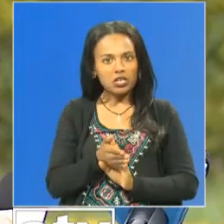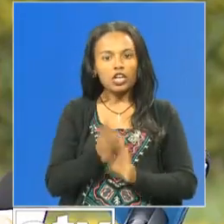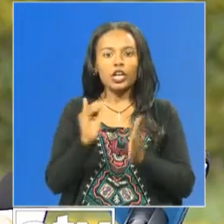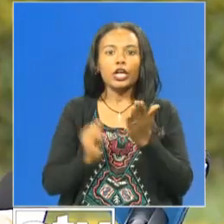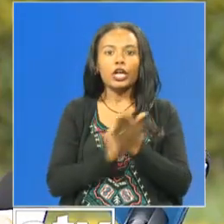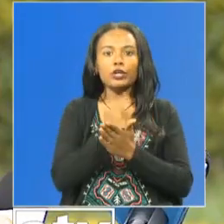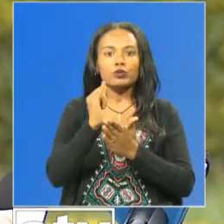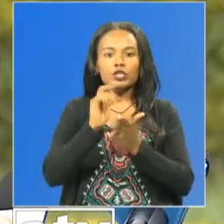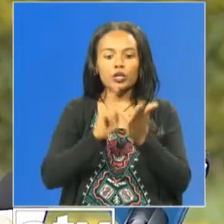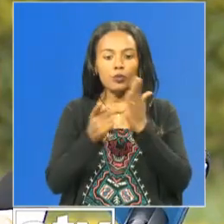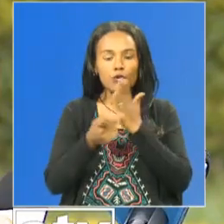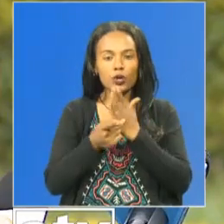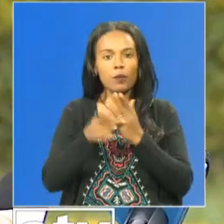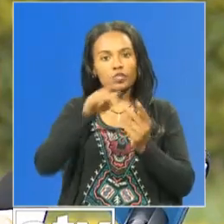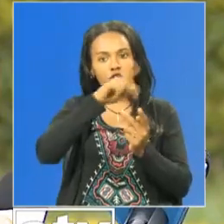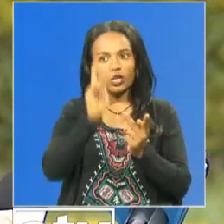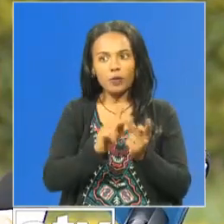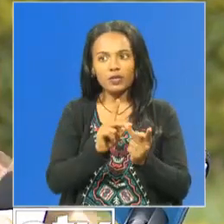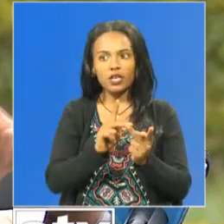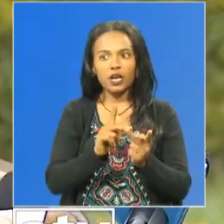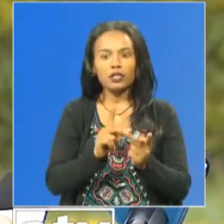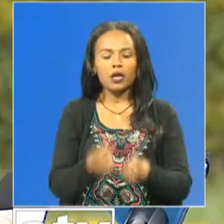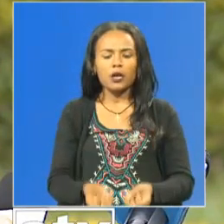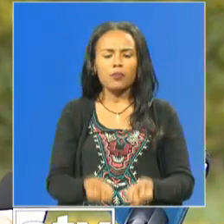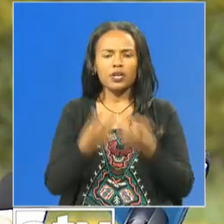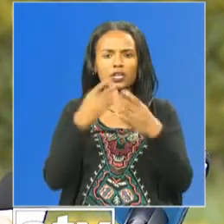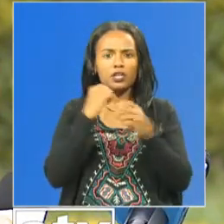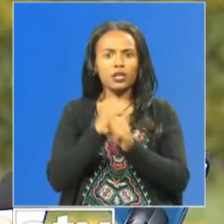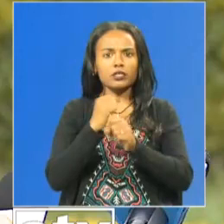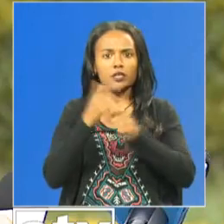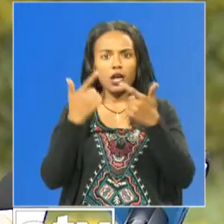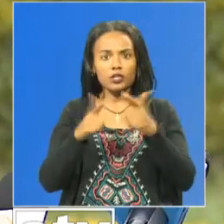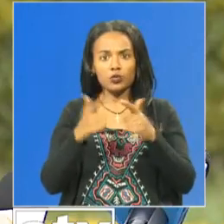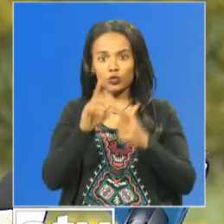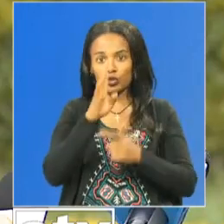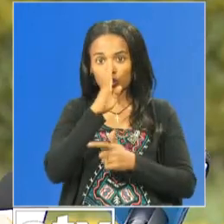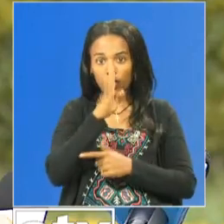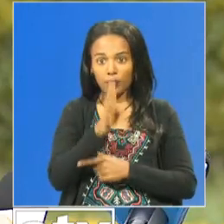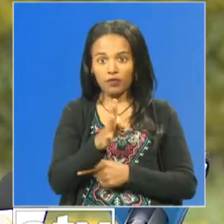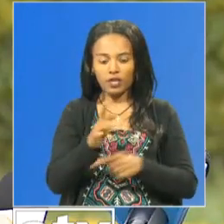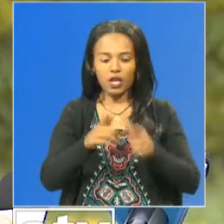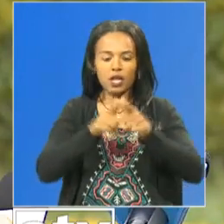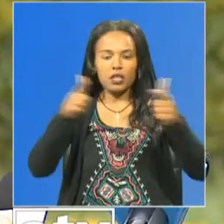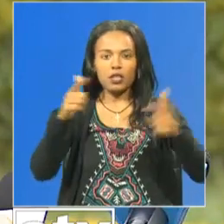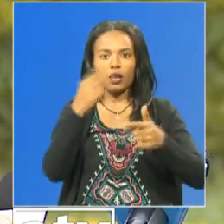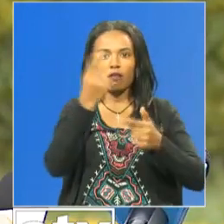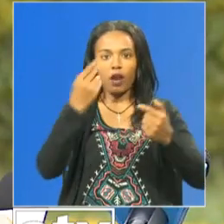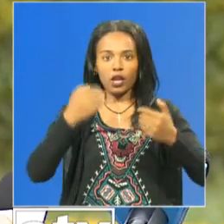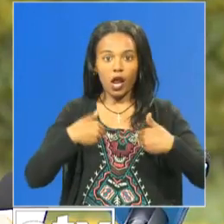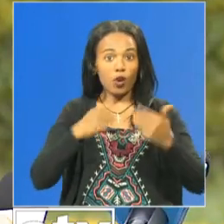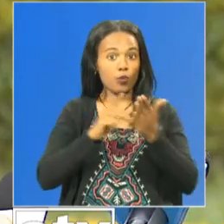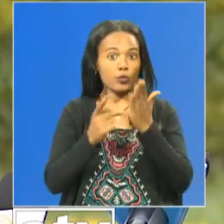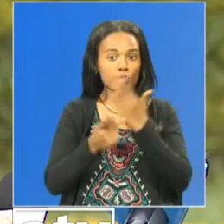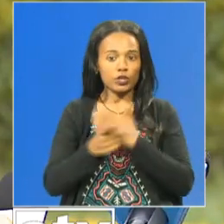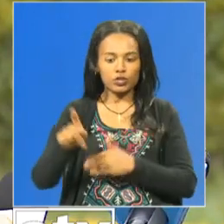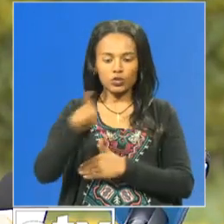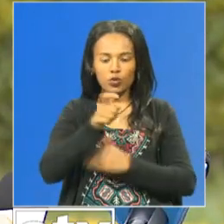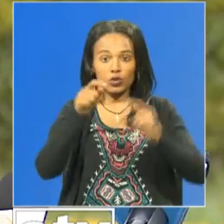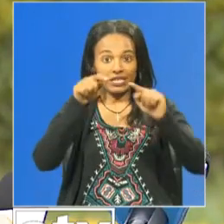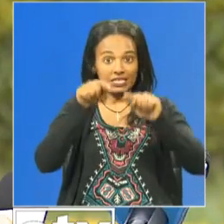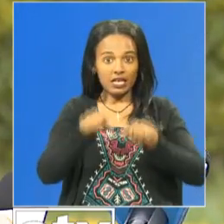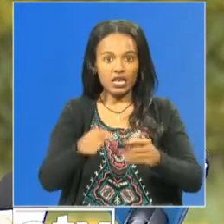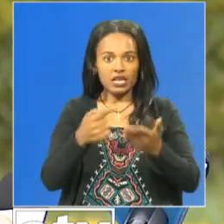ኢንዱስትሪ ፕሮግራሞቻችን ከማሳካት አንጻር፣ በርከት ያሉ የስራ እድሎችን ከመፍጠር አንጻር ትልቅ ፋይዳ ያለው ፕሮጀክት በመሆኑ ዛሬ